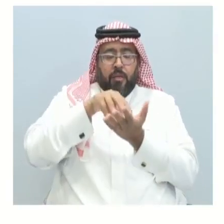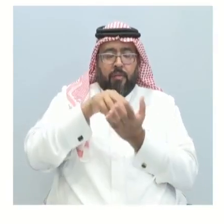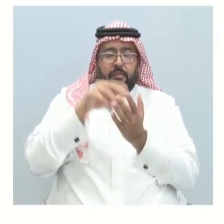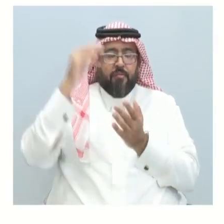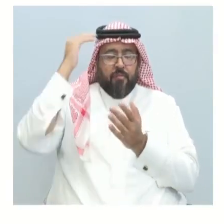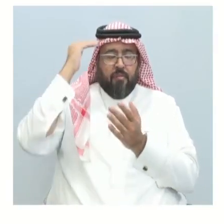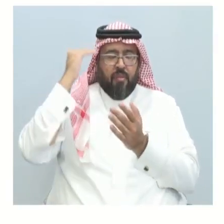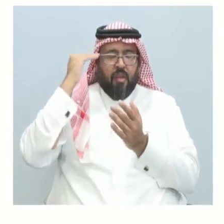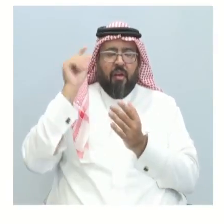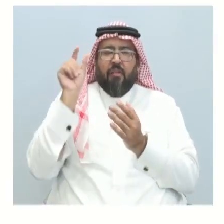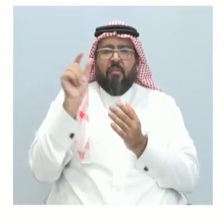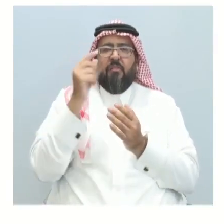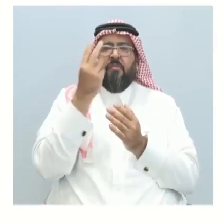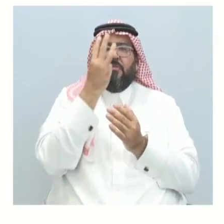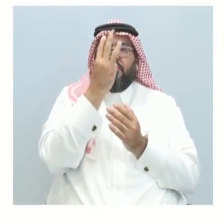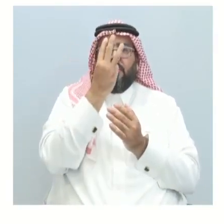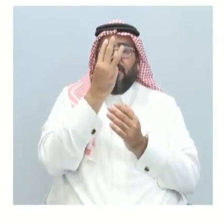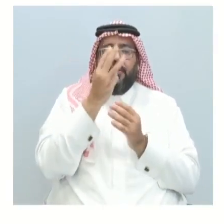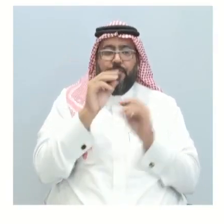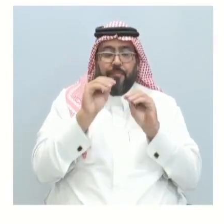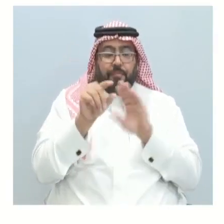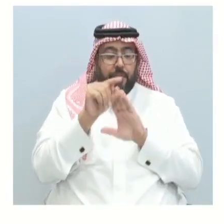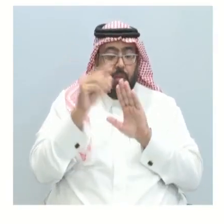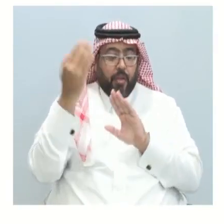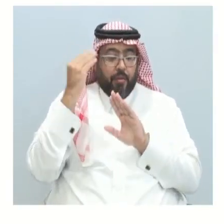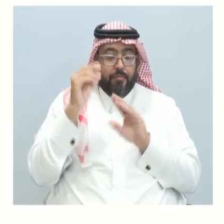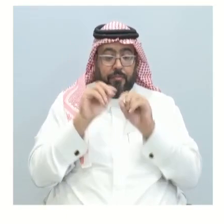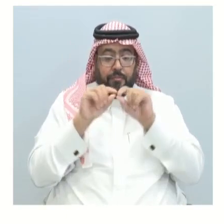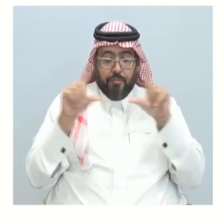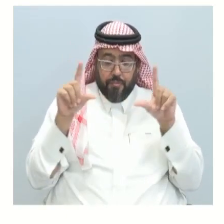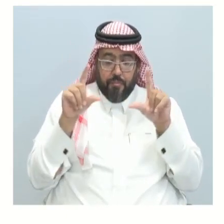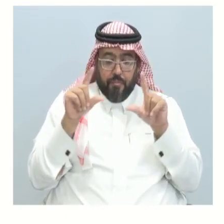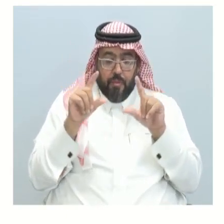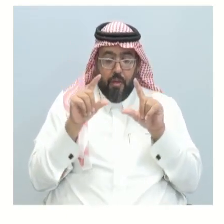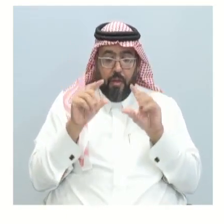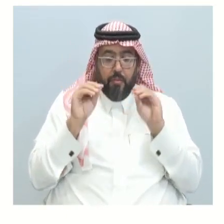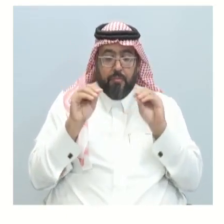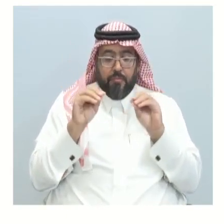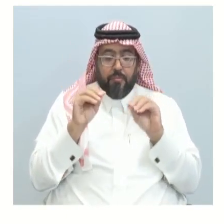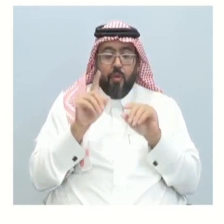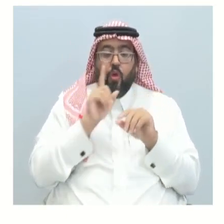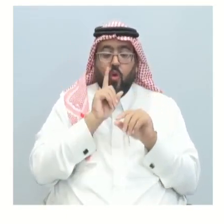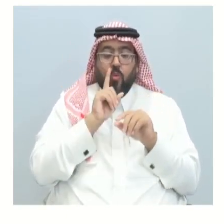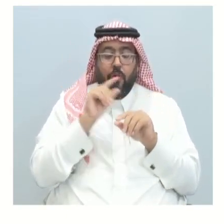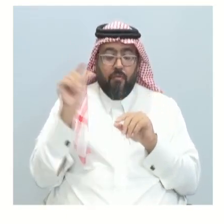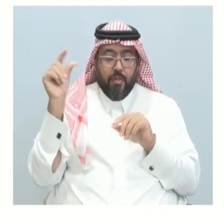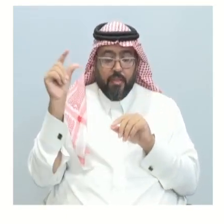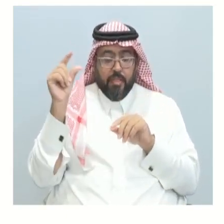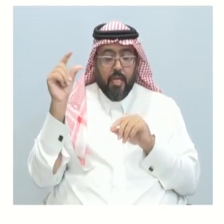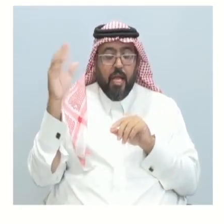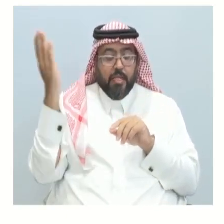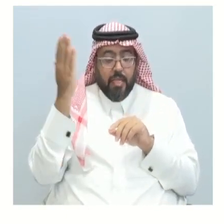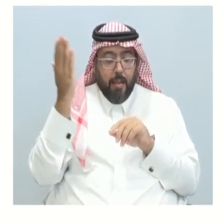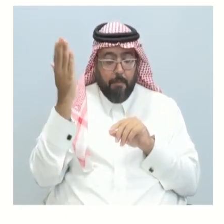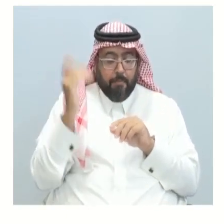الاسلام وهي الوحده الثالثه تطرقنا في الدرس السابق عن بيان مكانه الام في الاسلام وفي